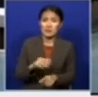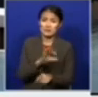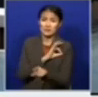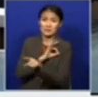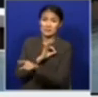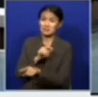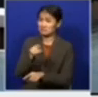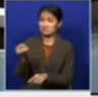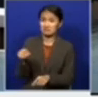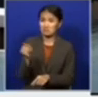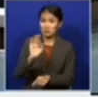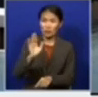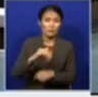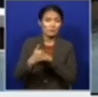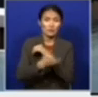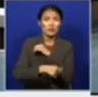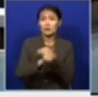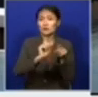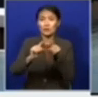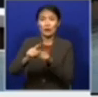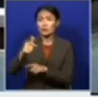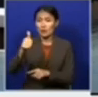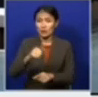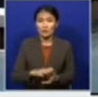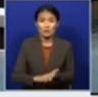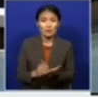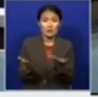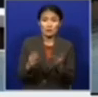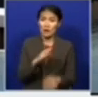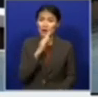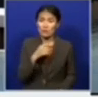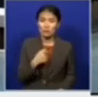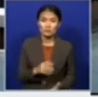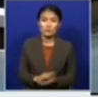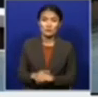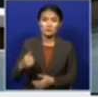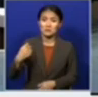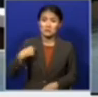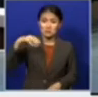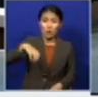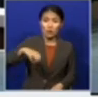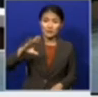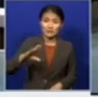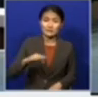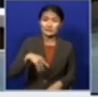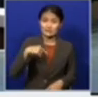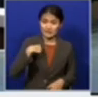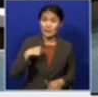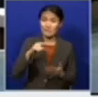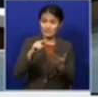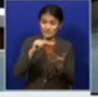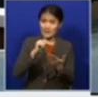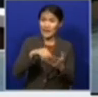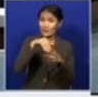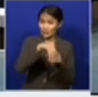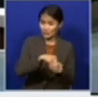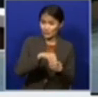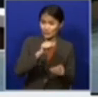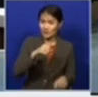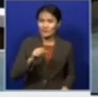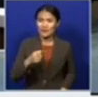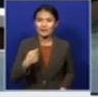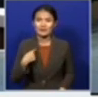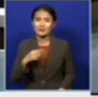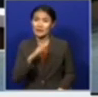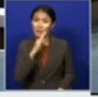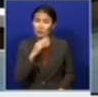กลง CPTPP เพราะในความตกลง CPTPP เขียนไว้ชัดเจนค่ะว่าบริษัทจากประเทศใดก็ตามค่ะ